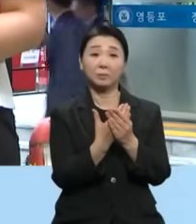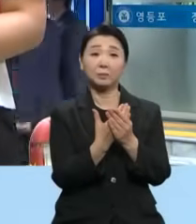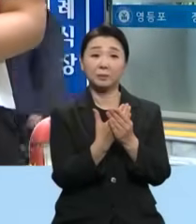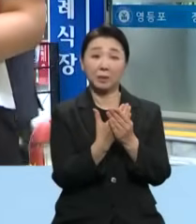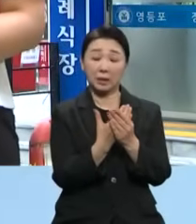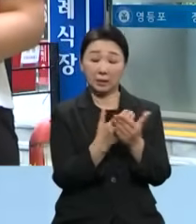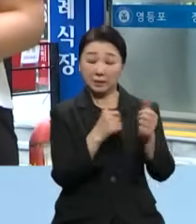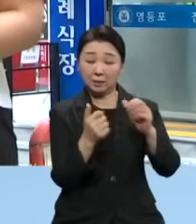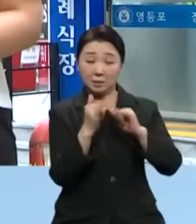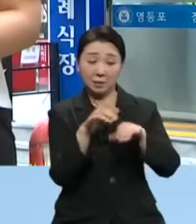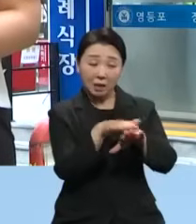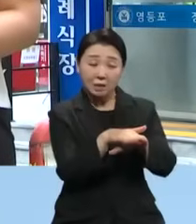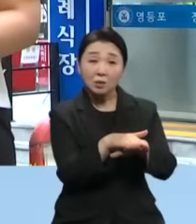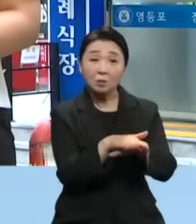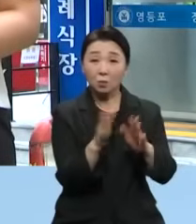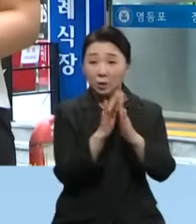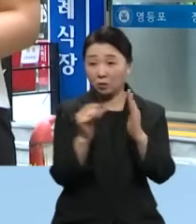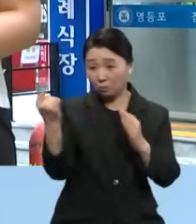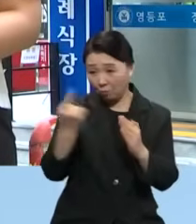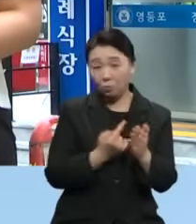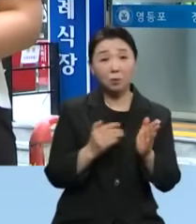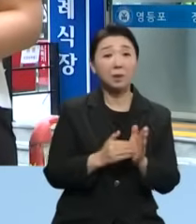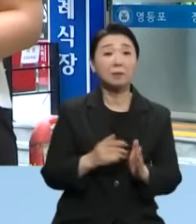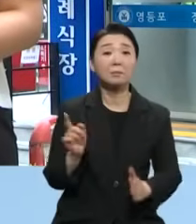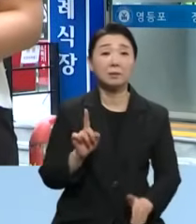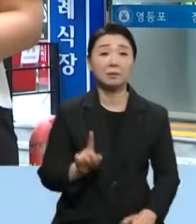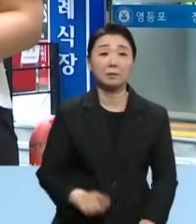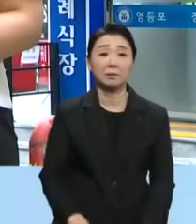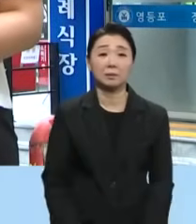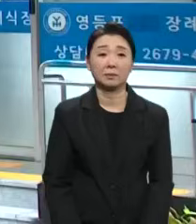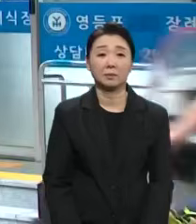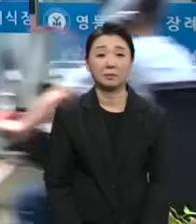사망자들이 안치된 곳이죠. 유족들은 모두 도착했습니까?